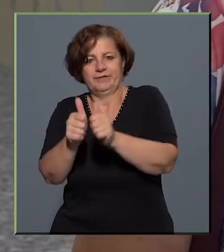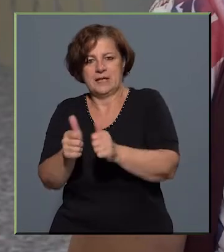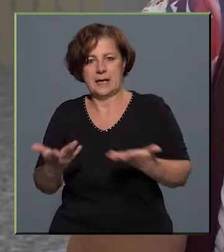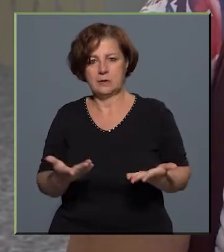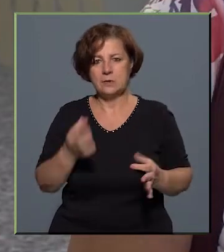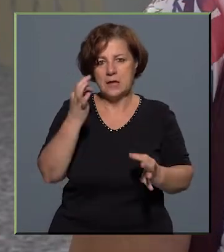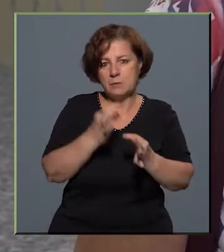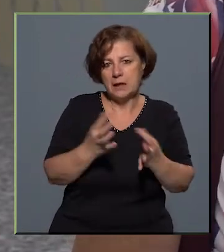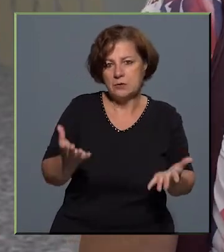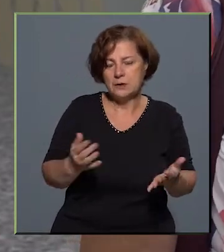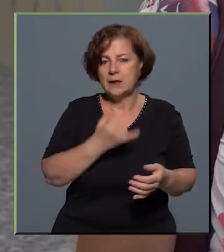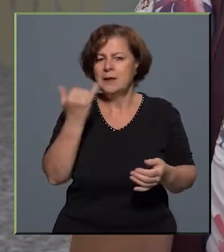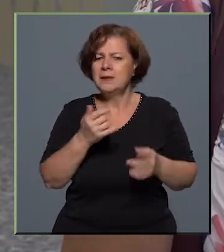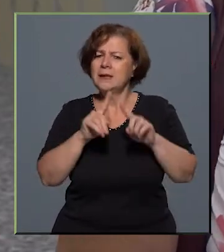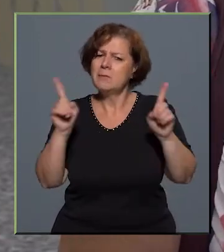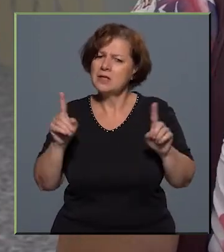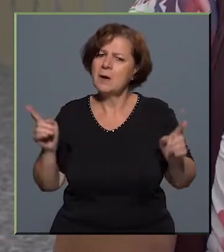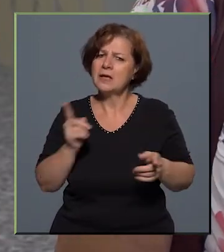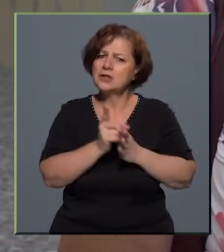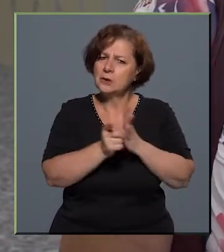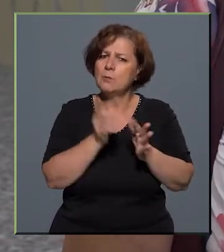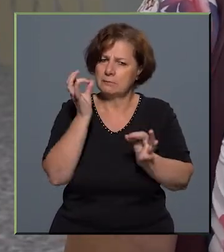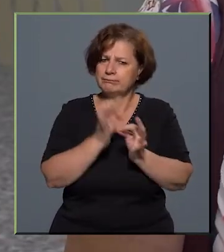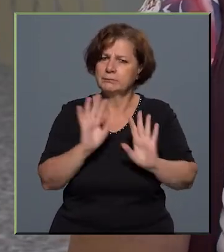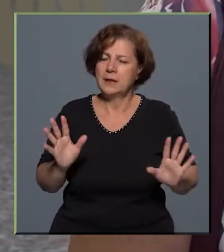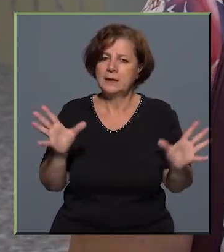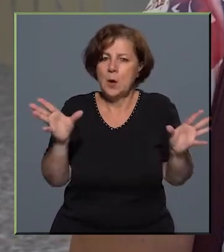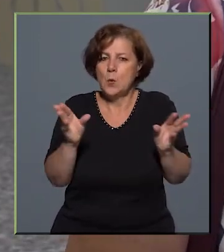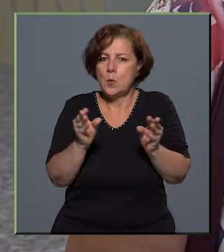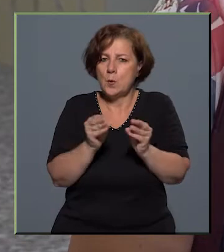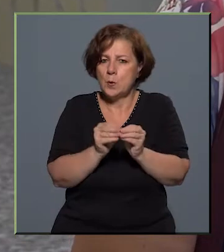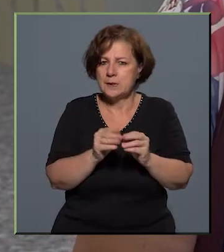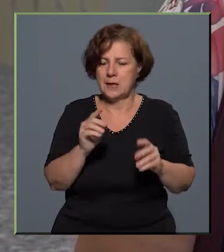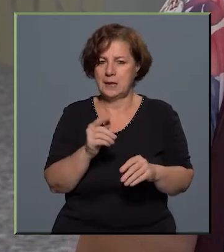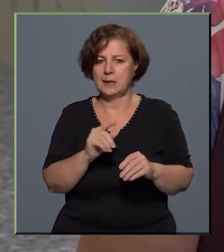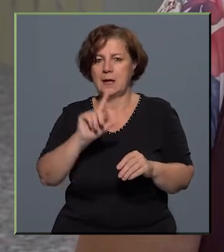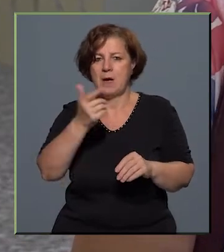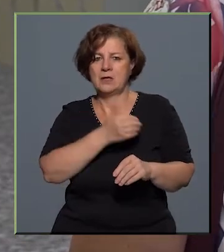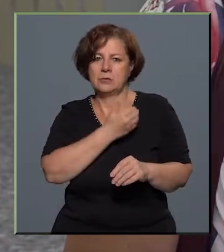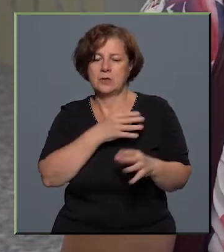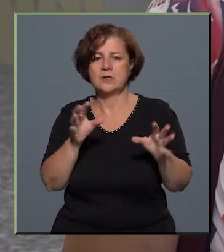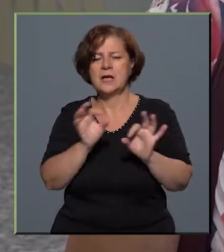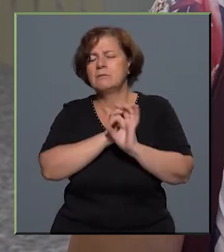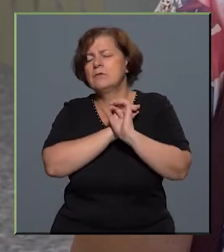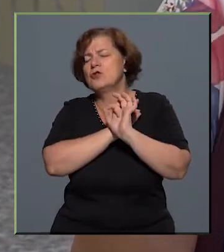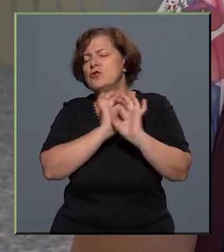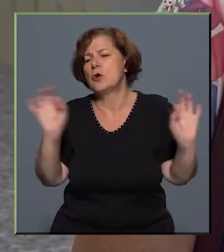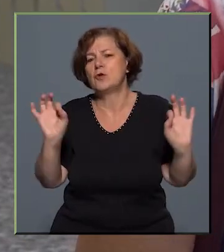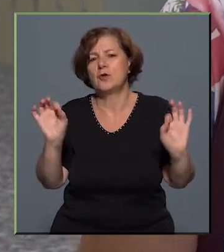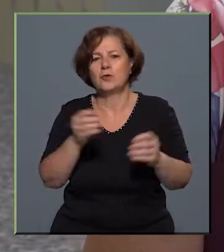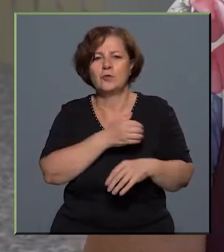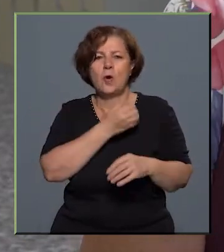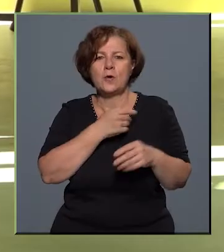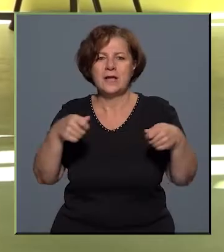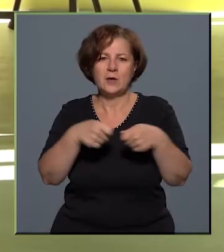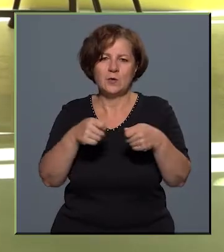felzárkózása mindig más-más időben van, így összeérik másodikra az osztály, és egy gyönyörű osztályközösség